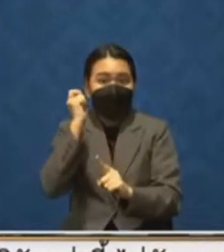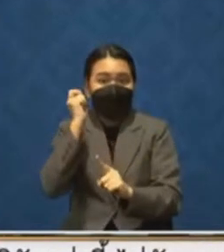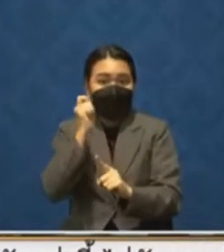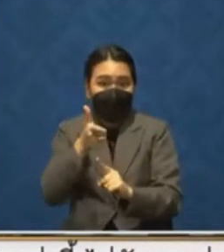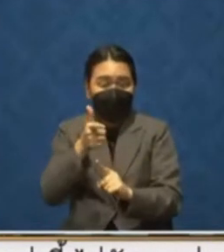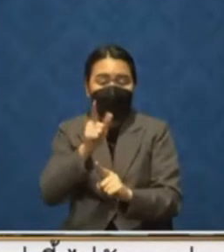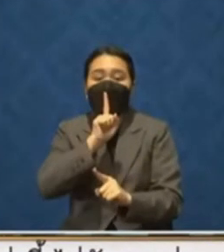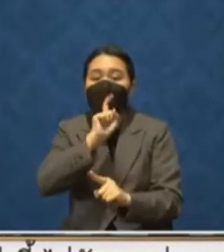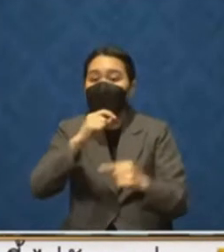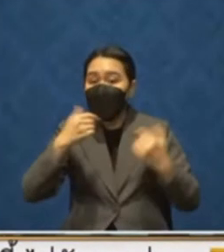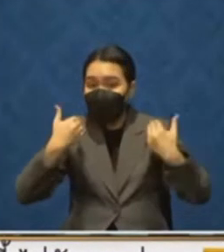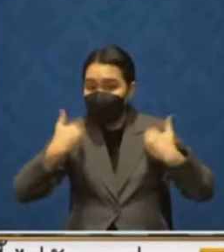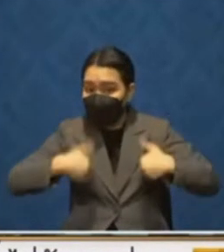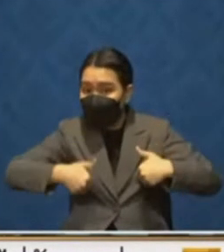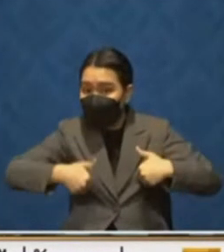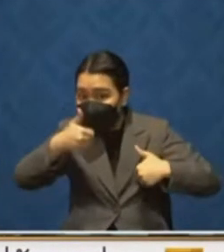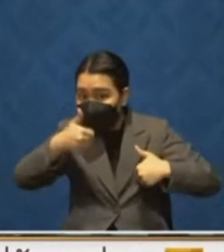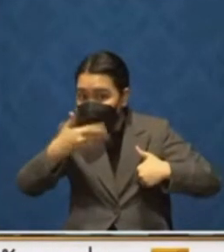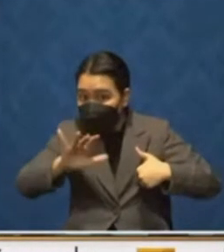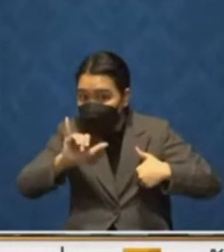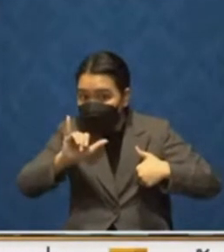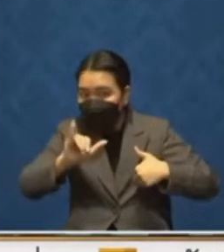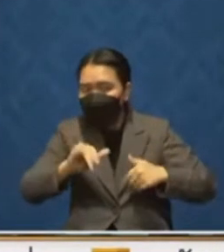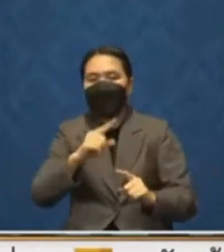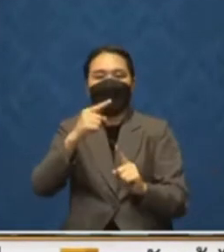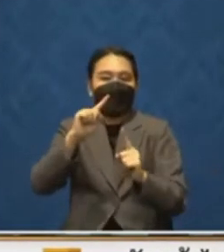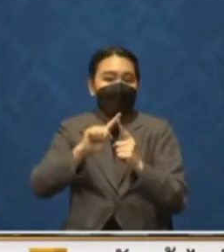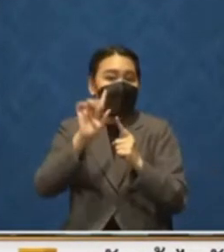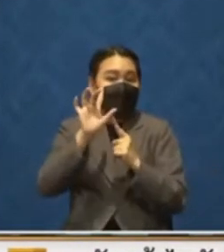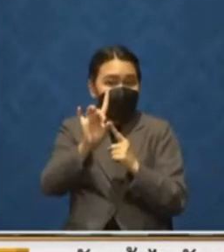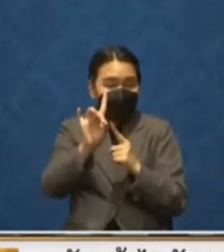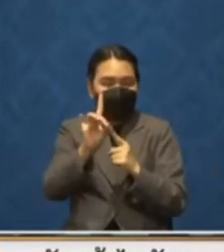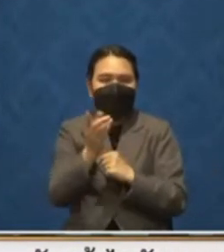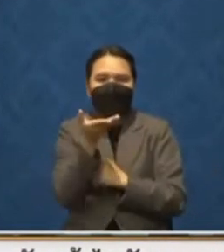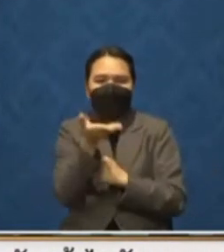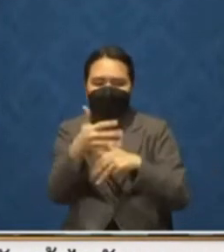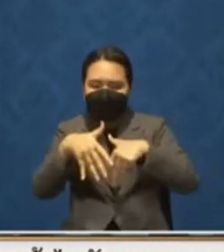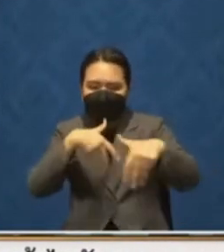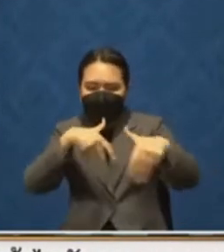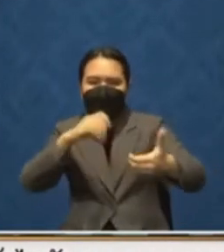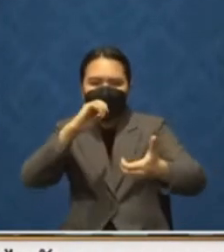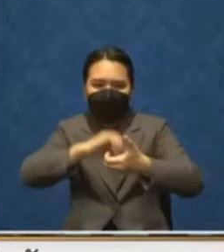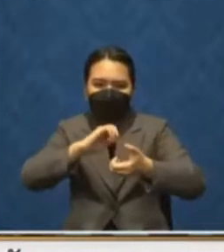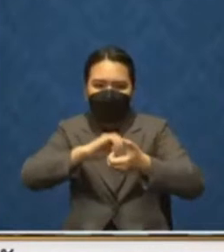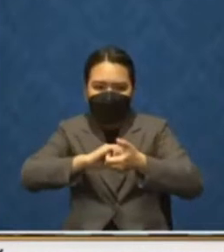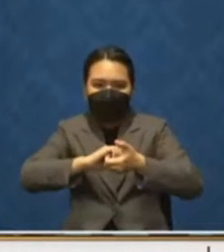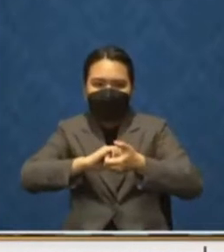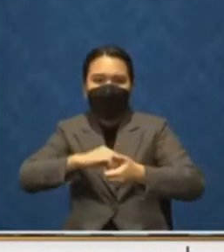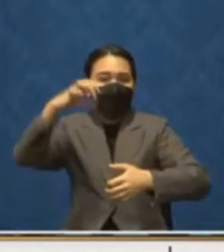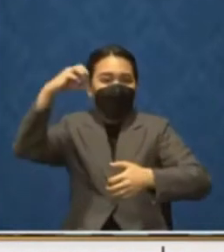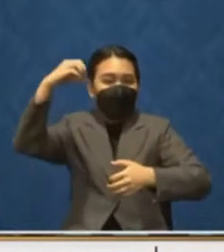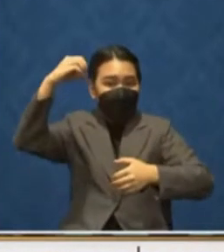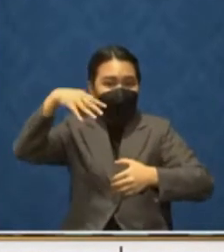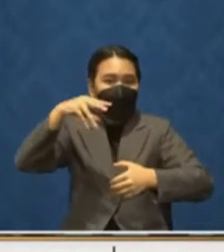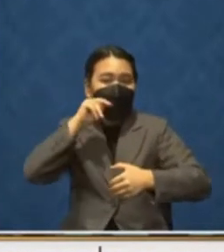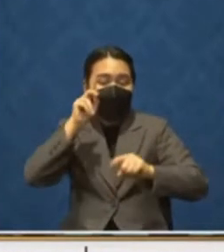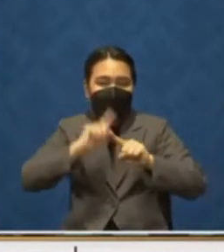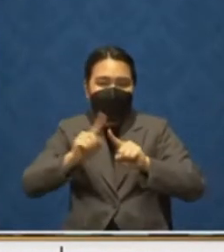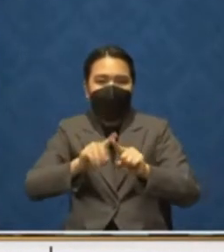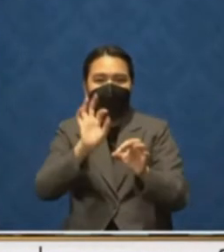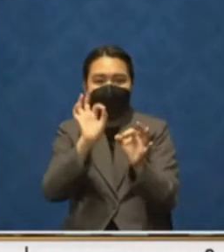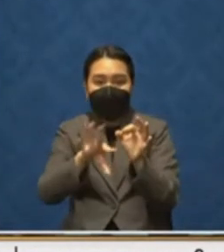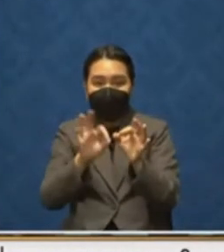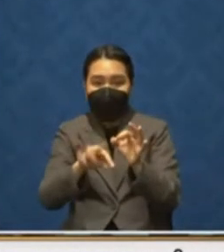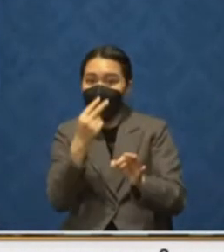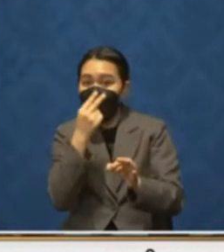ครับ8ขอความร่วมมือให้พี่น้องประชาชนได้ประหยัดพลังงานผมก็เลยเอาไปโชว์ท่านประธานเข้าพิธีประหยัดต่างงานอยู่